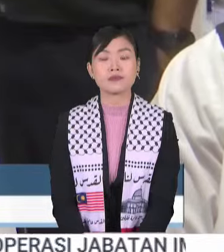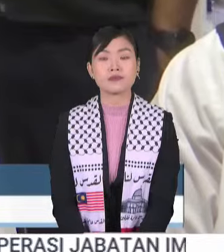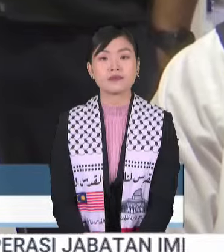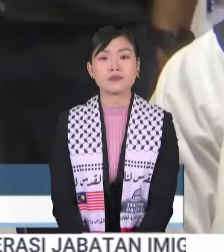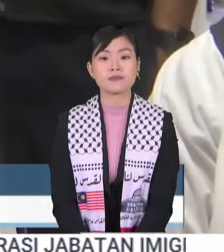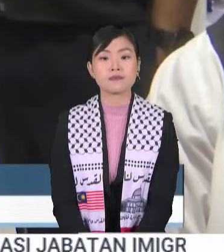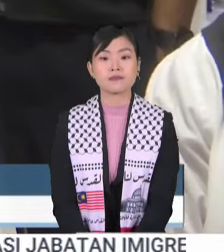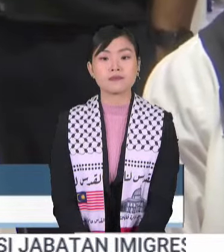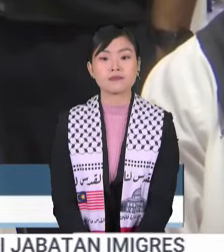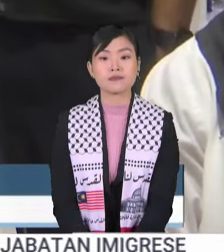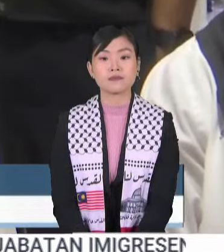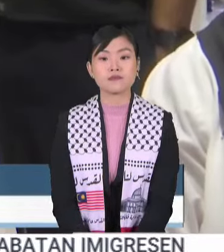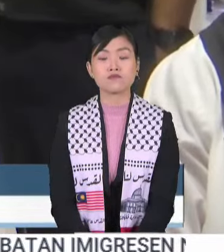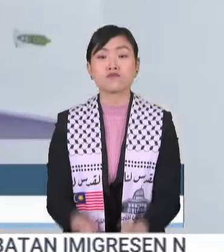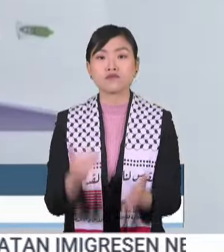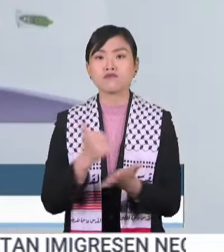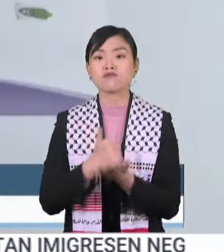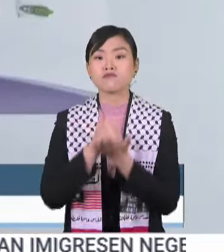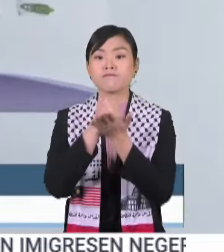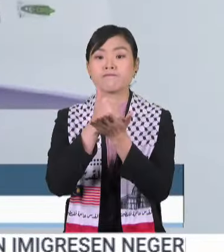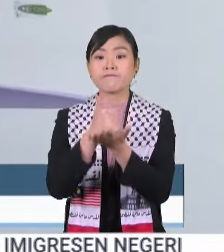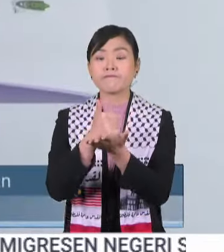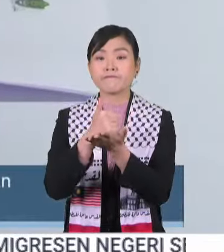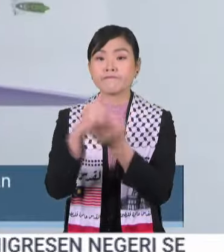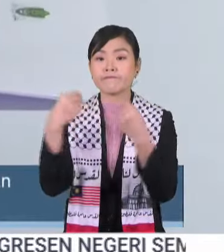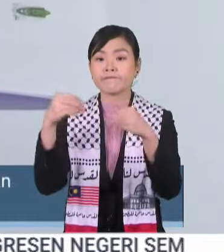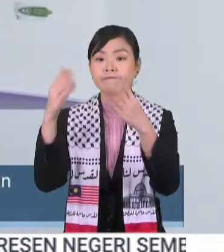them ass them